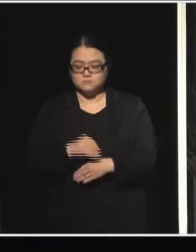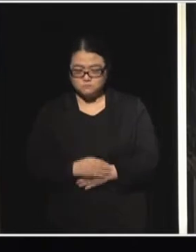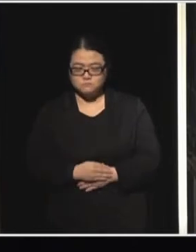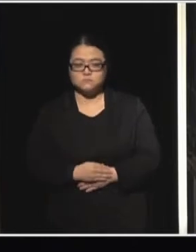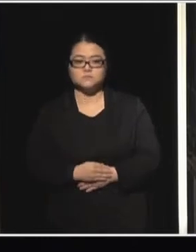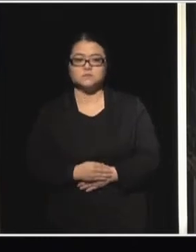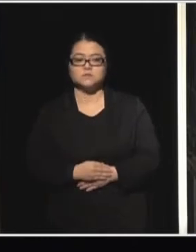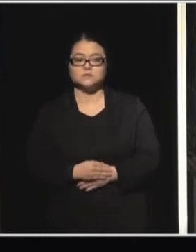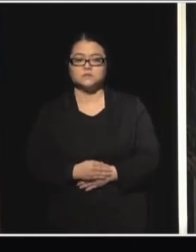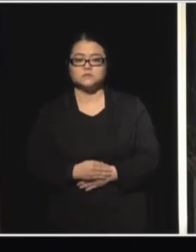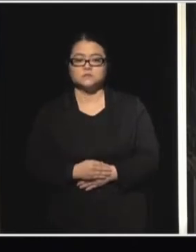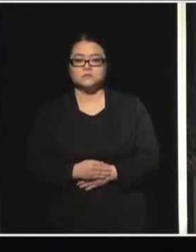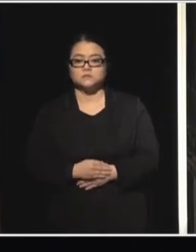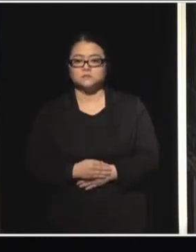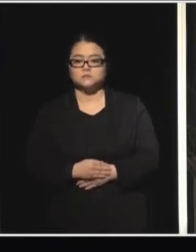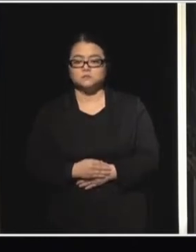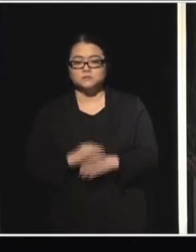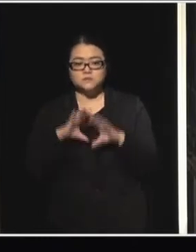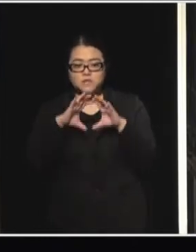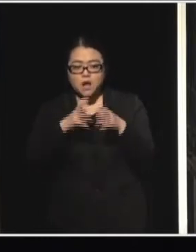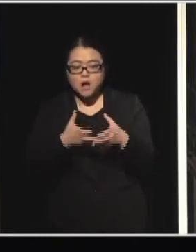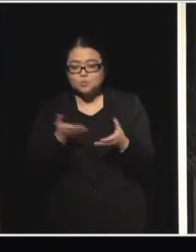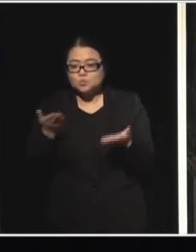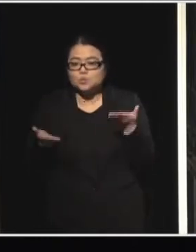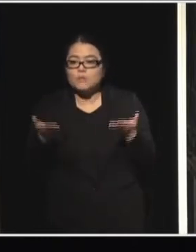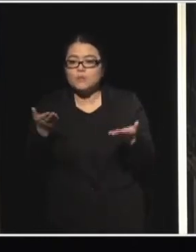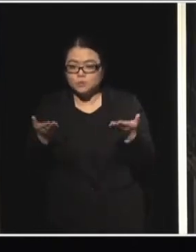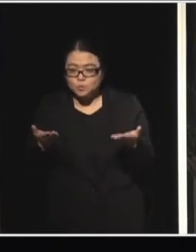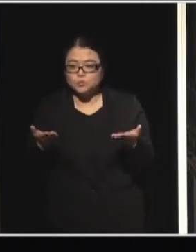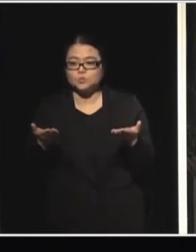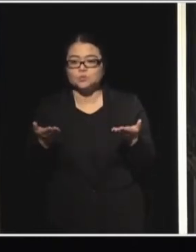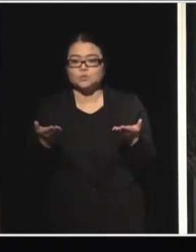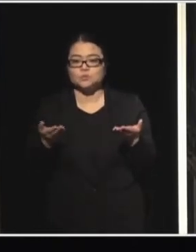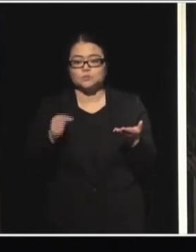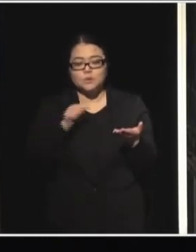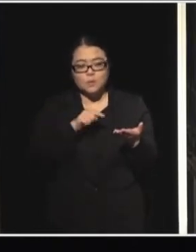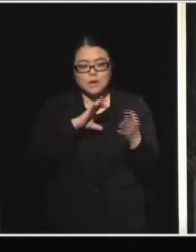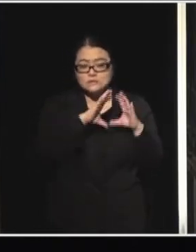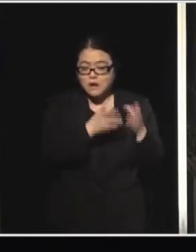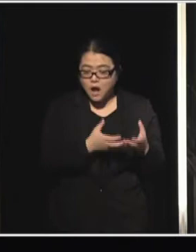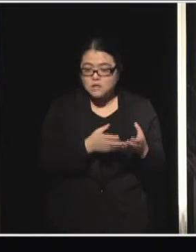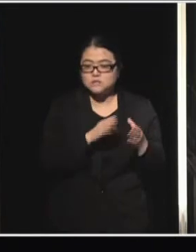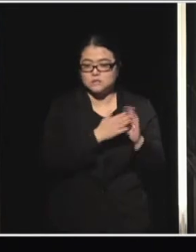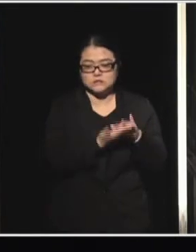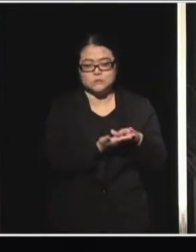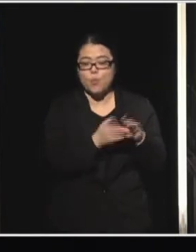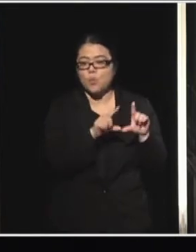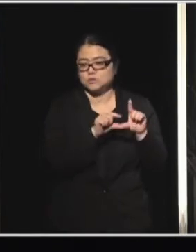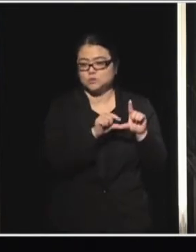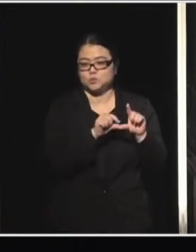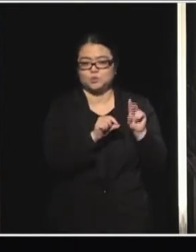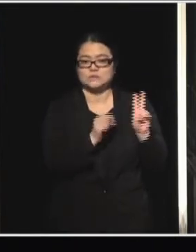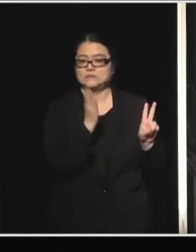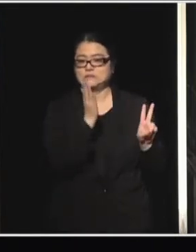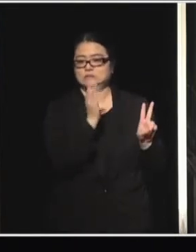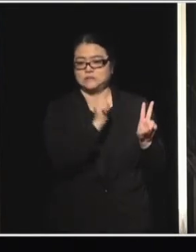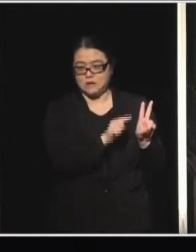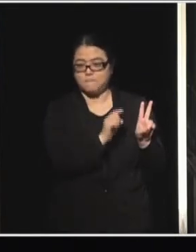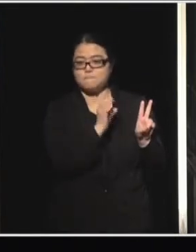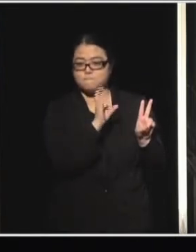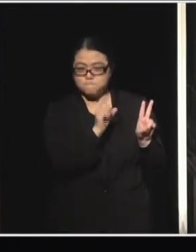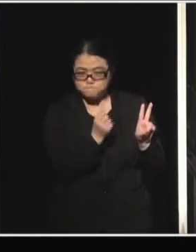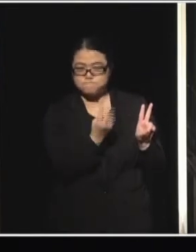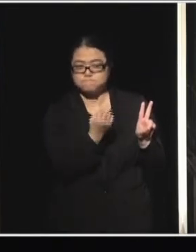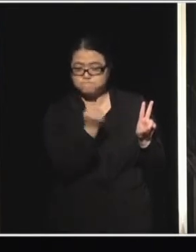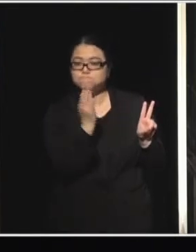死亡率は2.7%ということになりますえます世界的な状況から考えますとですね